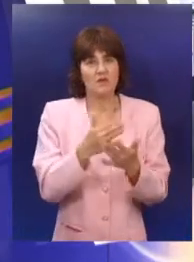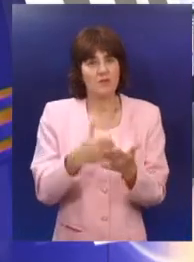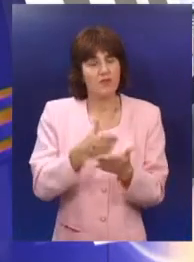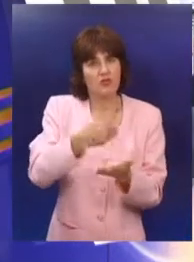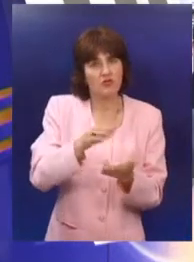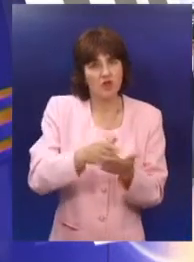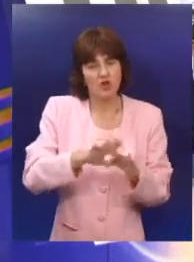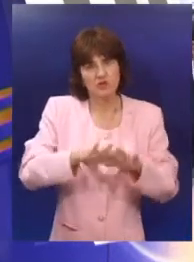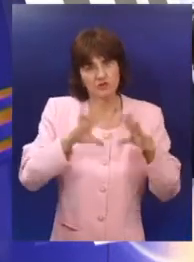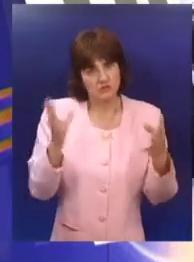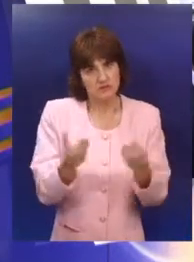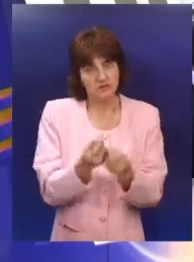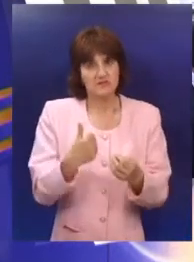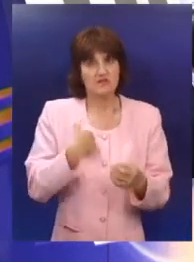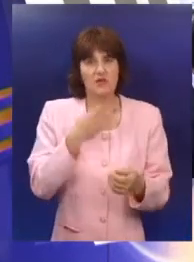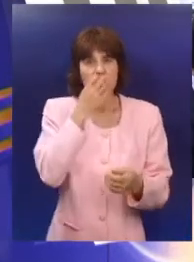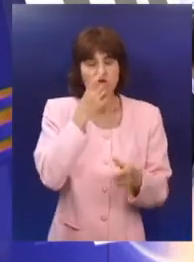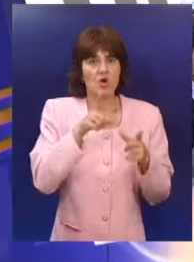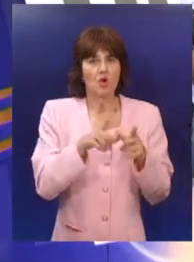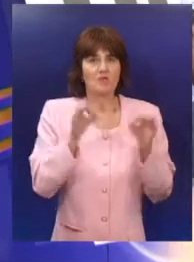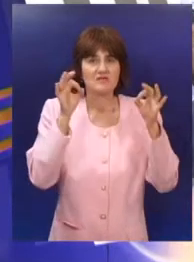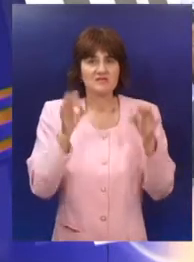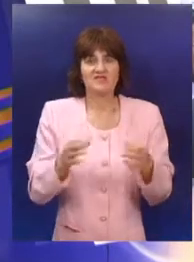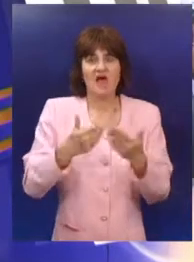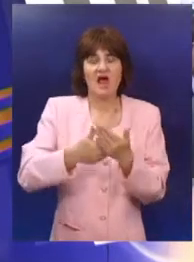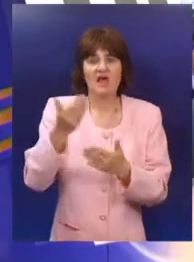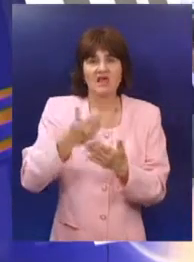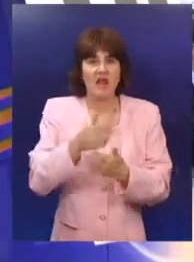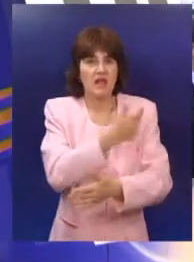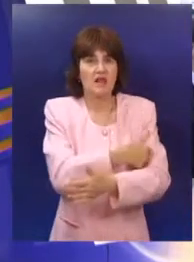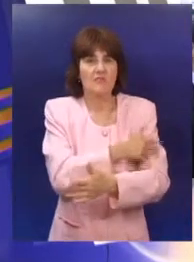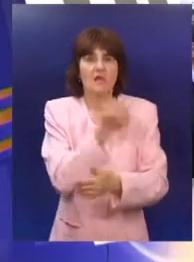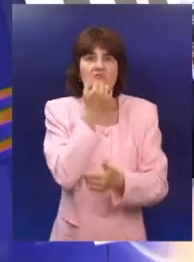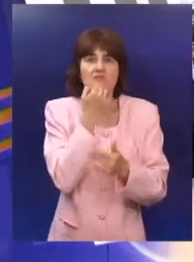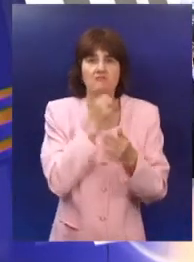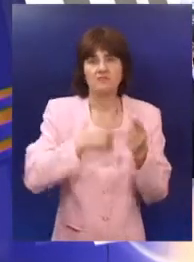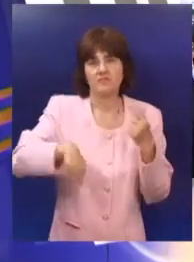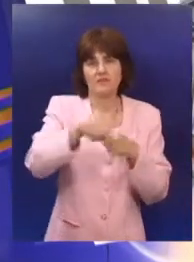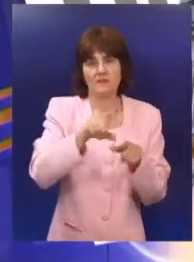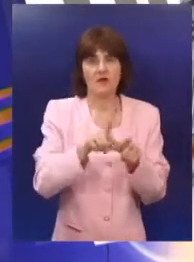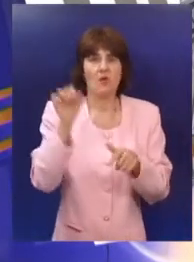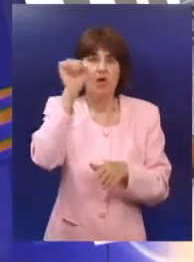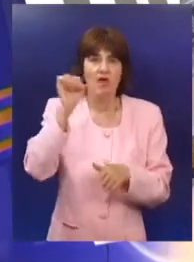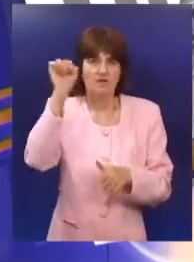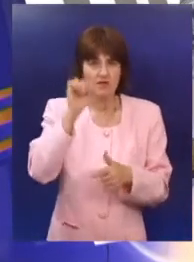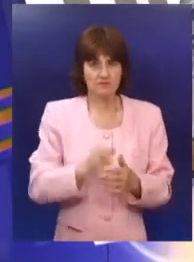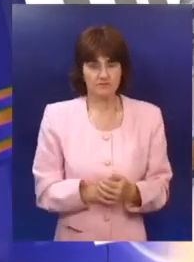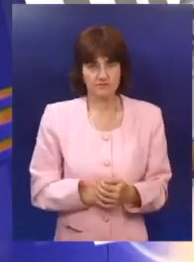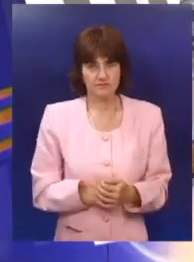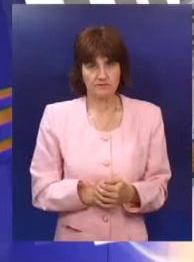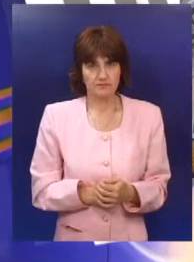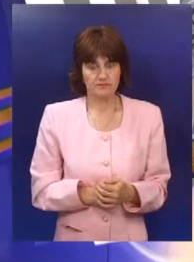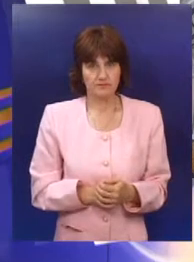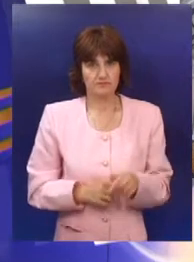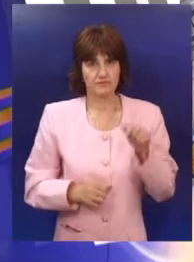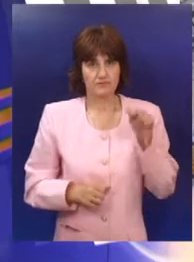godine uložili samo u bolnicu, jer želimo da u svim delovima Vojvodine obezbedimo one standarde kakvi postoje u Evropskoj uniji.